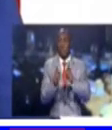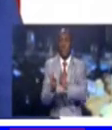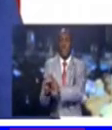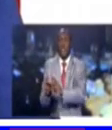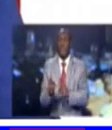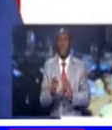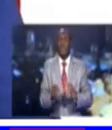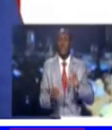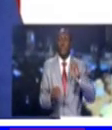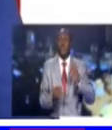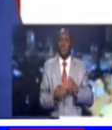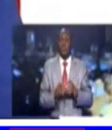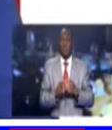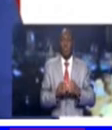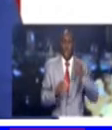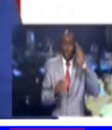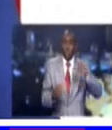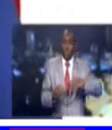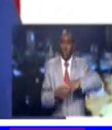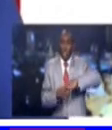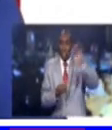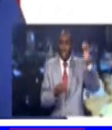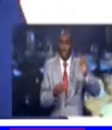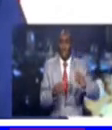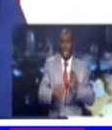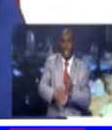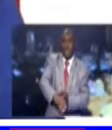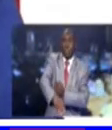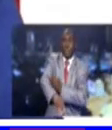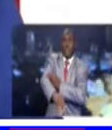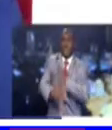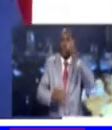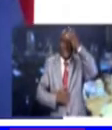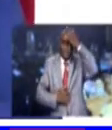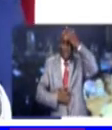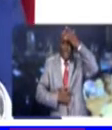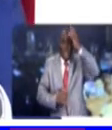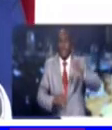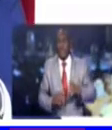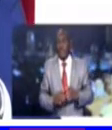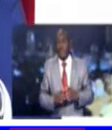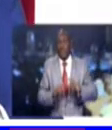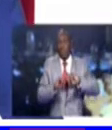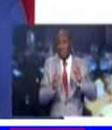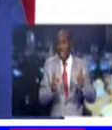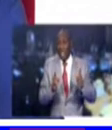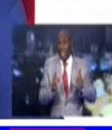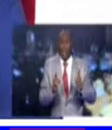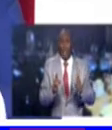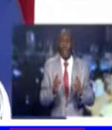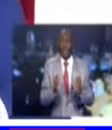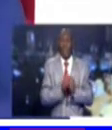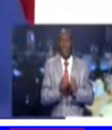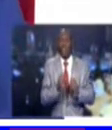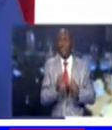contingentement en cours pour endiguer la progression de la maladie mais de toute évidence